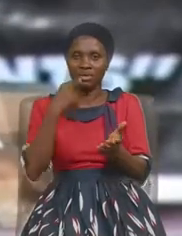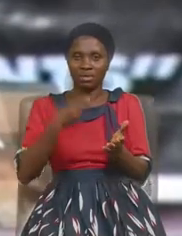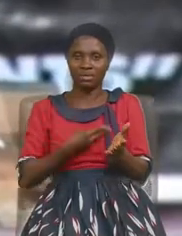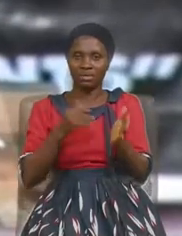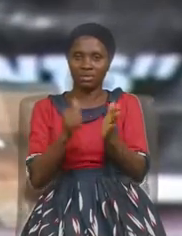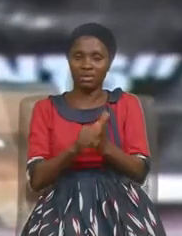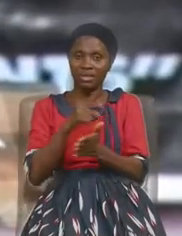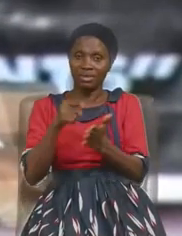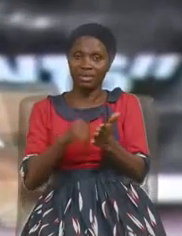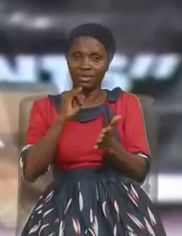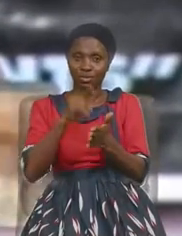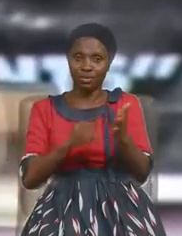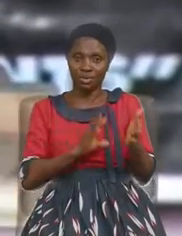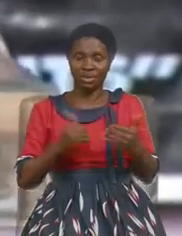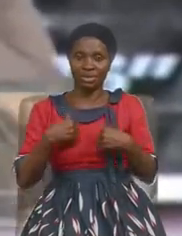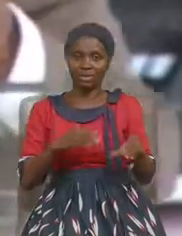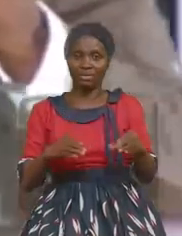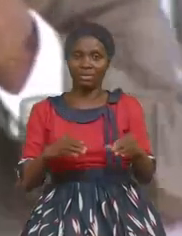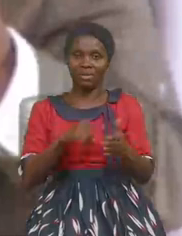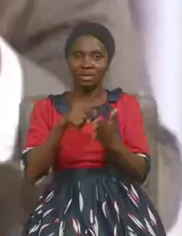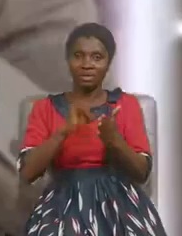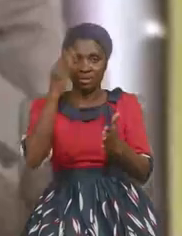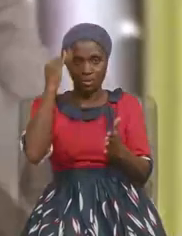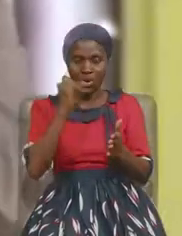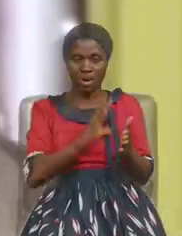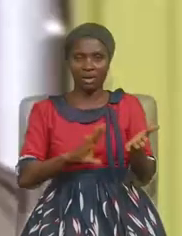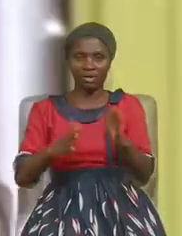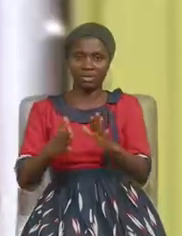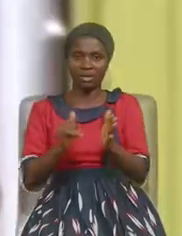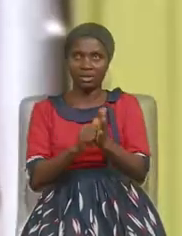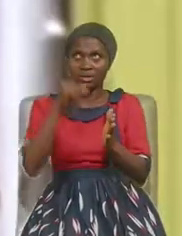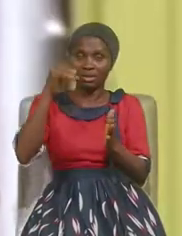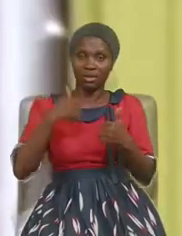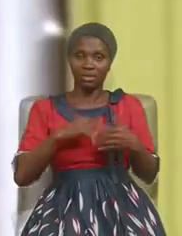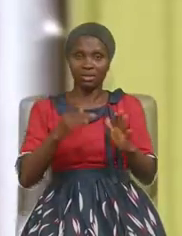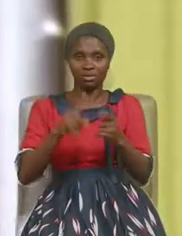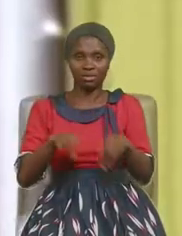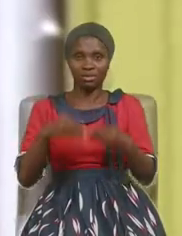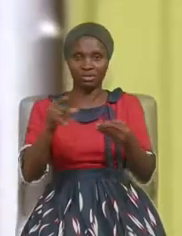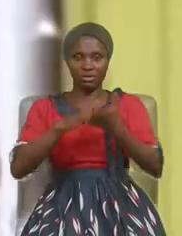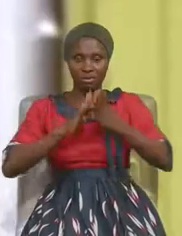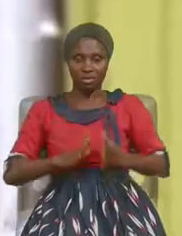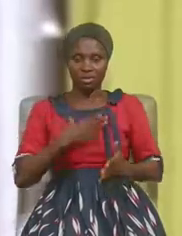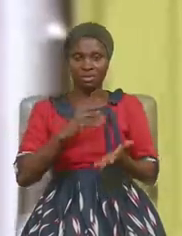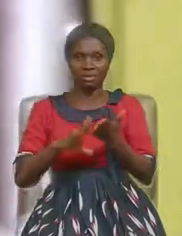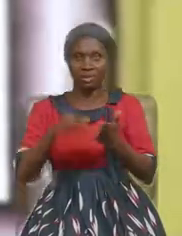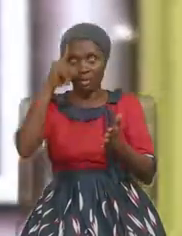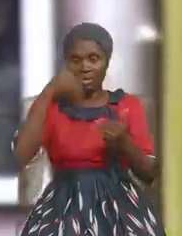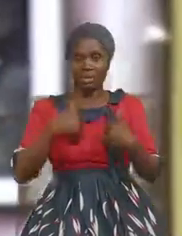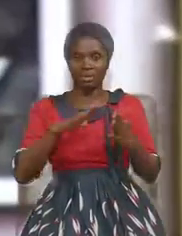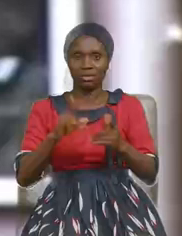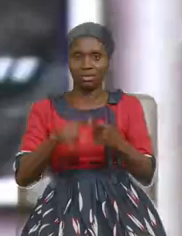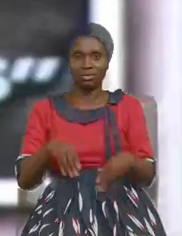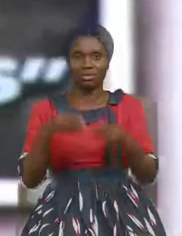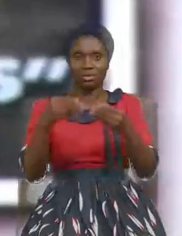Nous faisons comprendre que voilà pourquoi Christ est mort. Il est mort pour te donner la paix, le pardon. Il est mort pour te